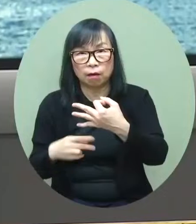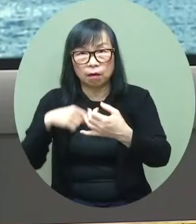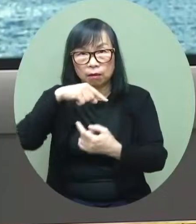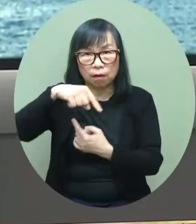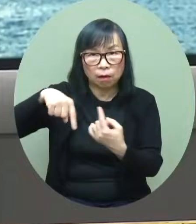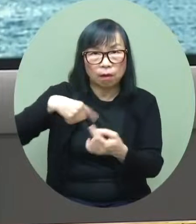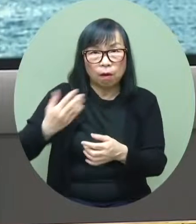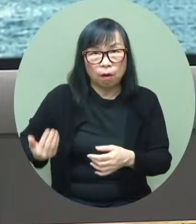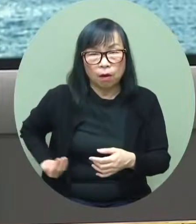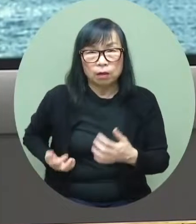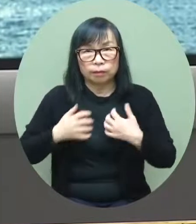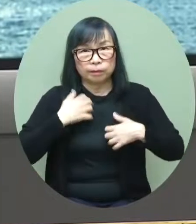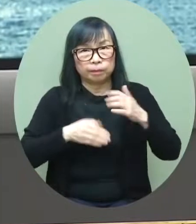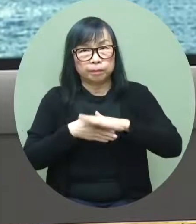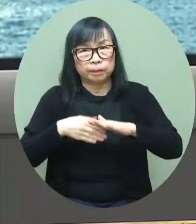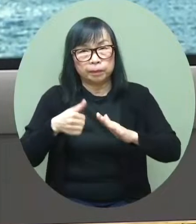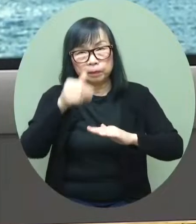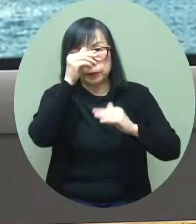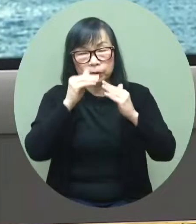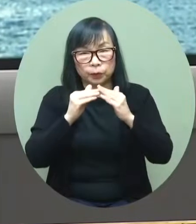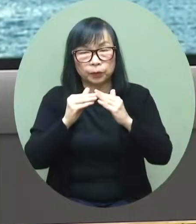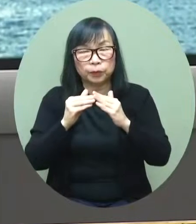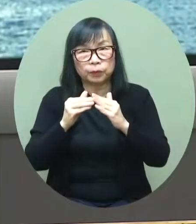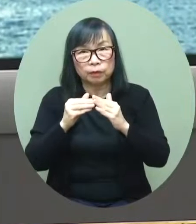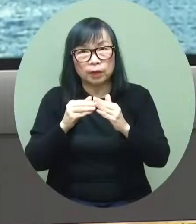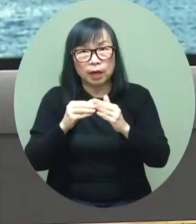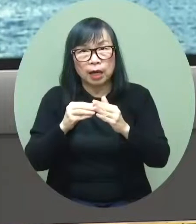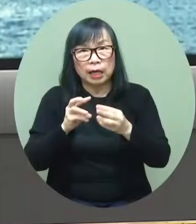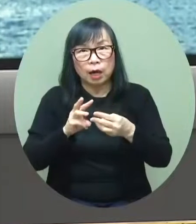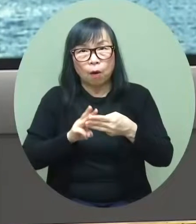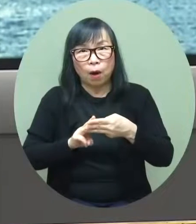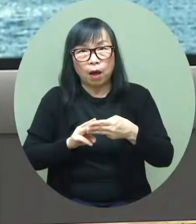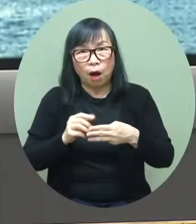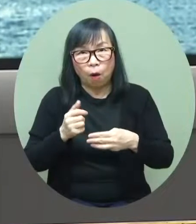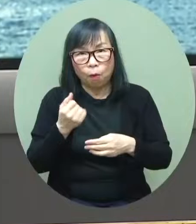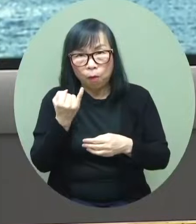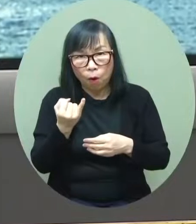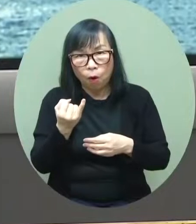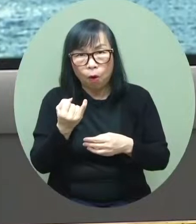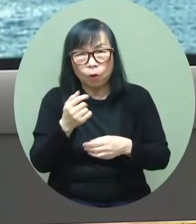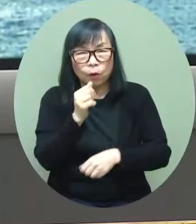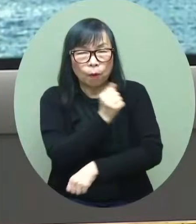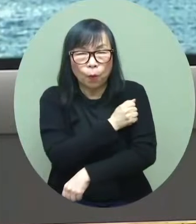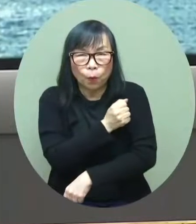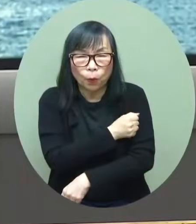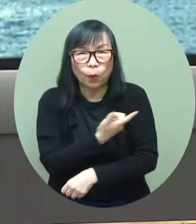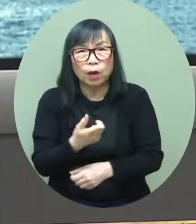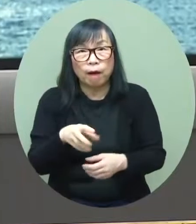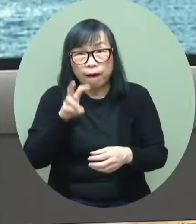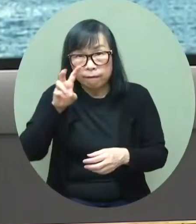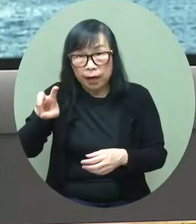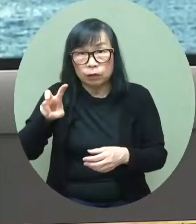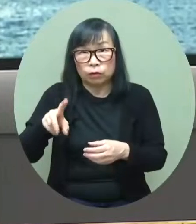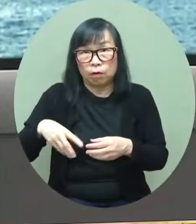個廣華醫院急症室入院的，就因為她的胃口差，個人累，我們都發覺她的腎功能